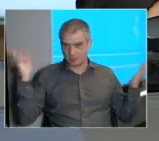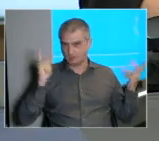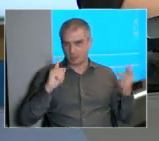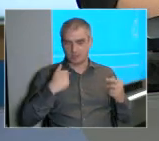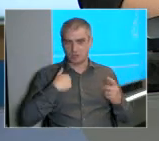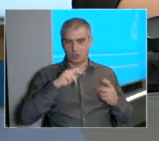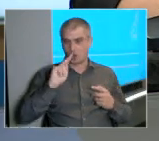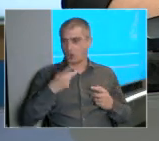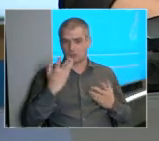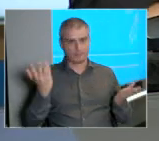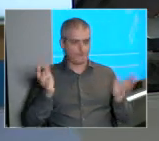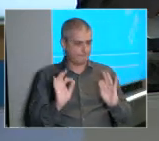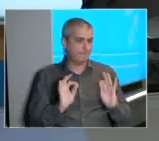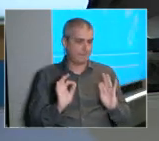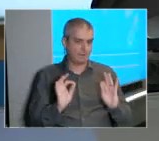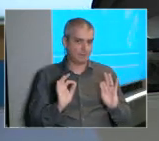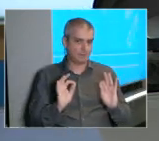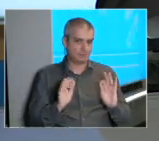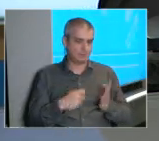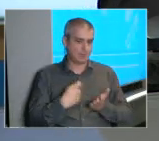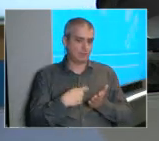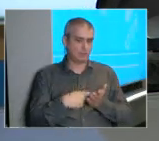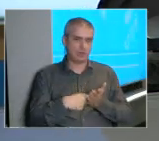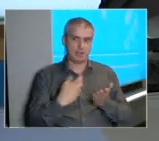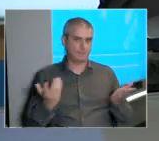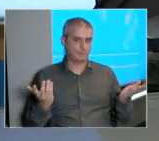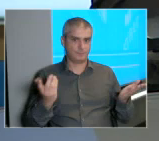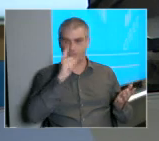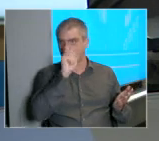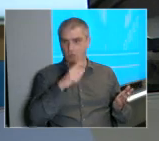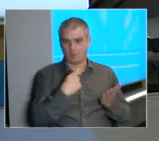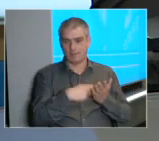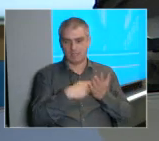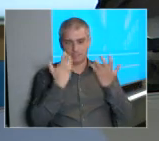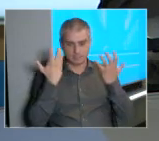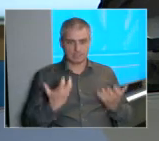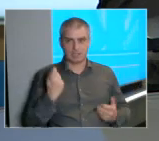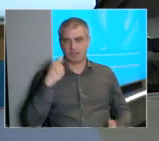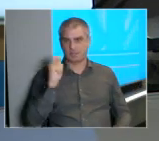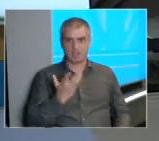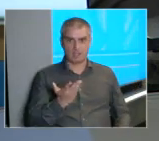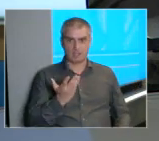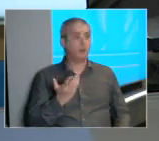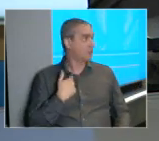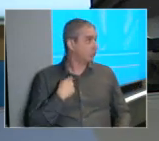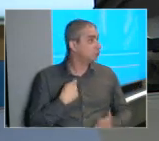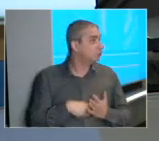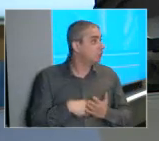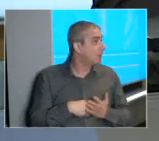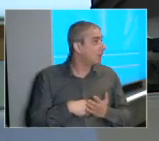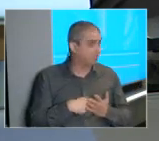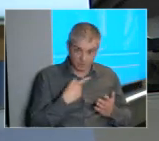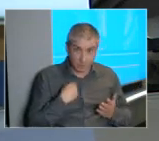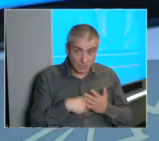הולכים עוד פעם, כן. באמת לשלם על זה... אולי מחיר מאוד יקר בימים או בשעות. הולכים לשלם לדעתך?